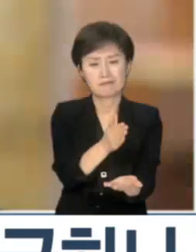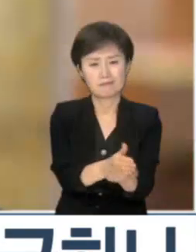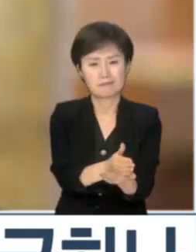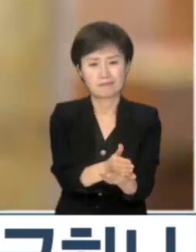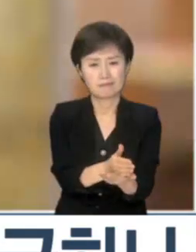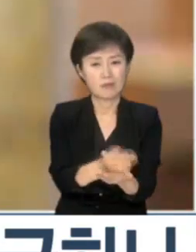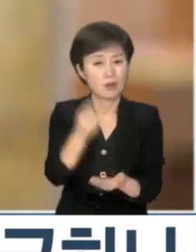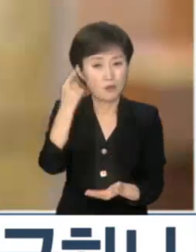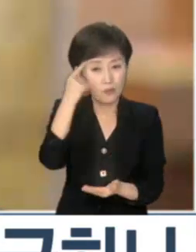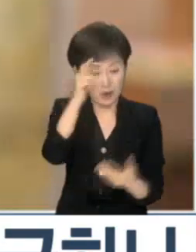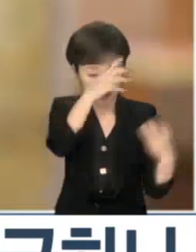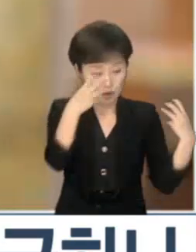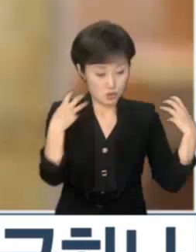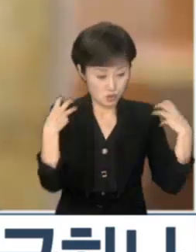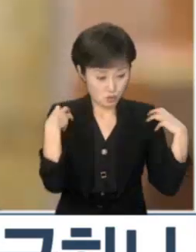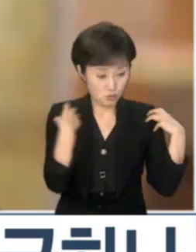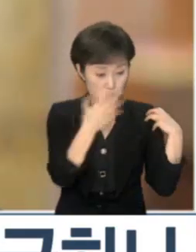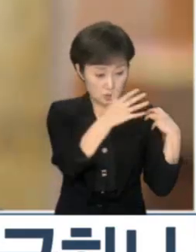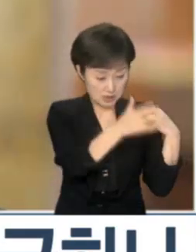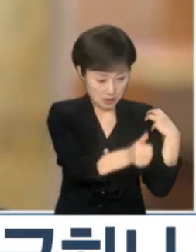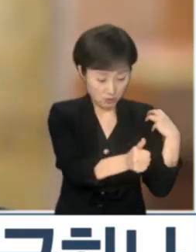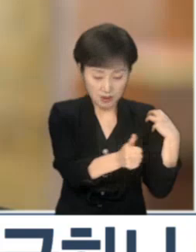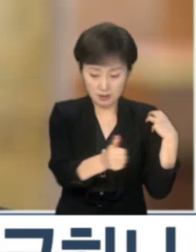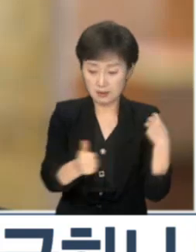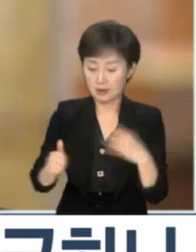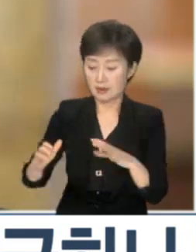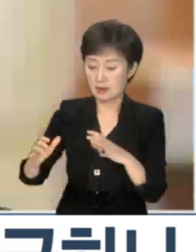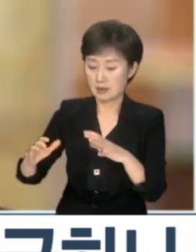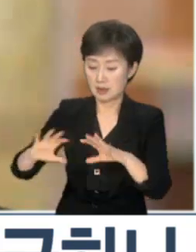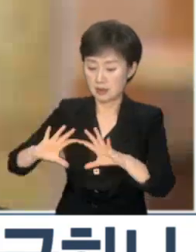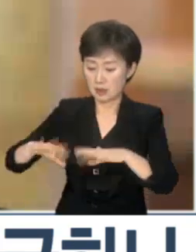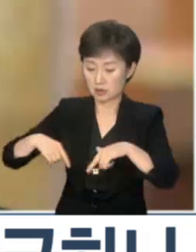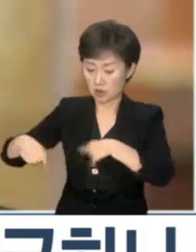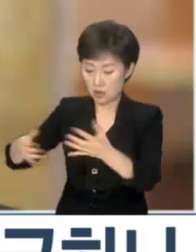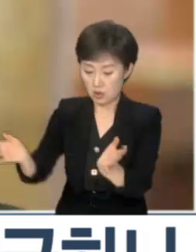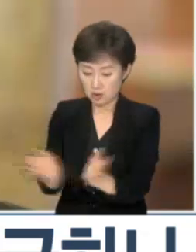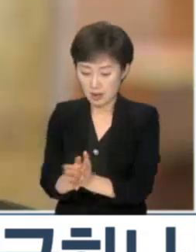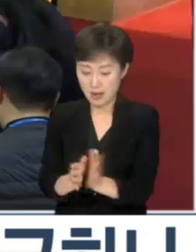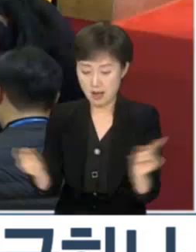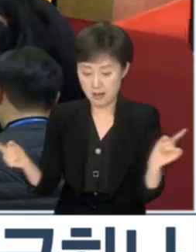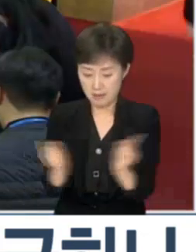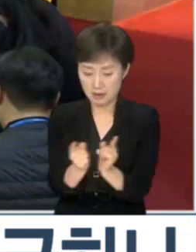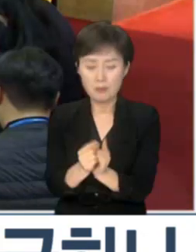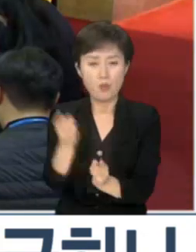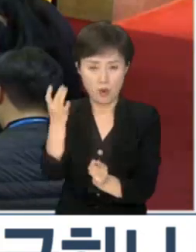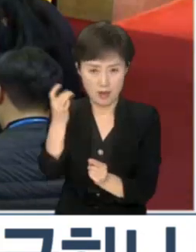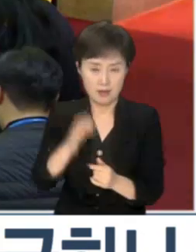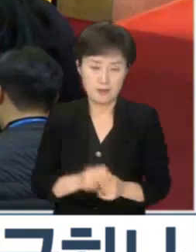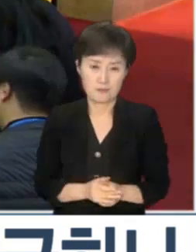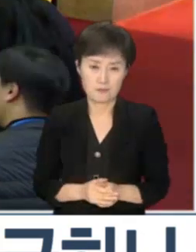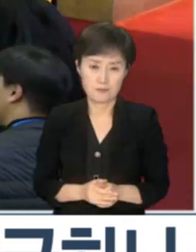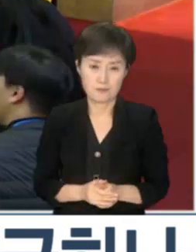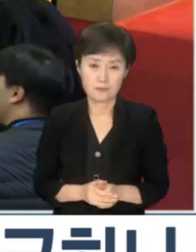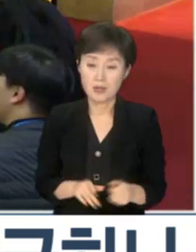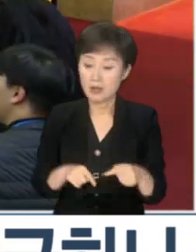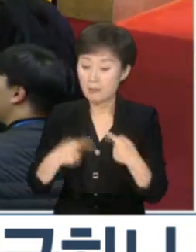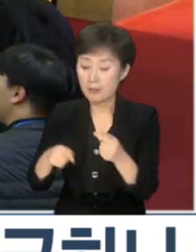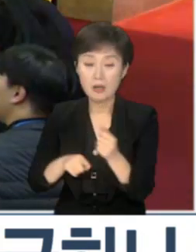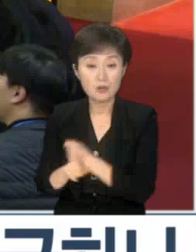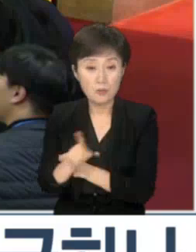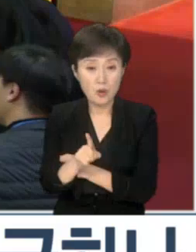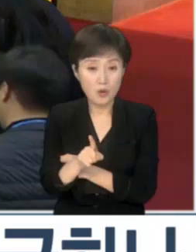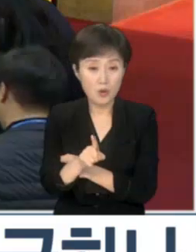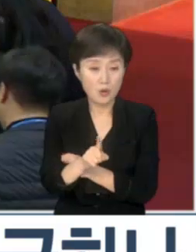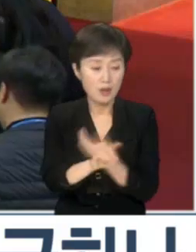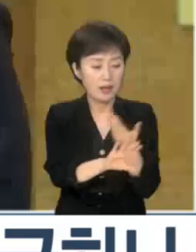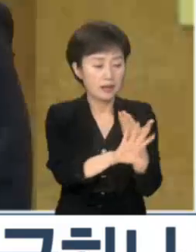당정 간의 정상적인 어떤 회동이라고 저는 봅니다. 그렇기 때문에 그 이번에 그 이민청 설치와 관련해서는 그